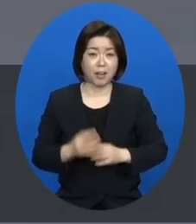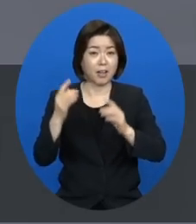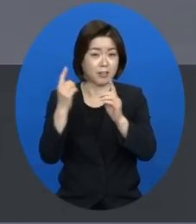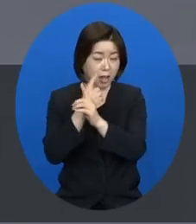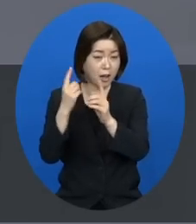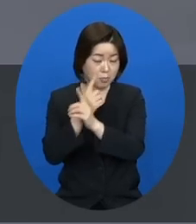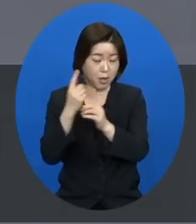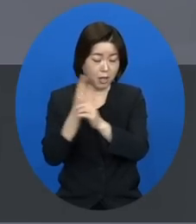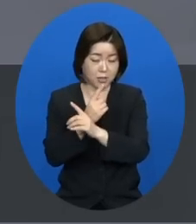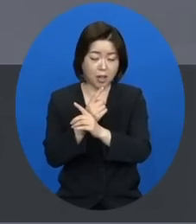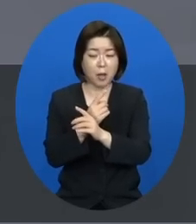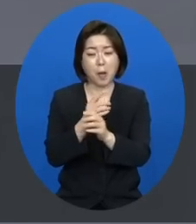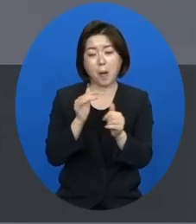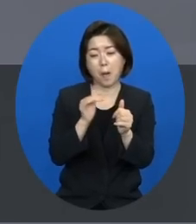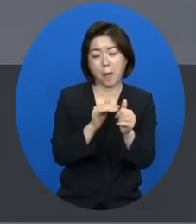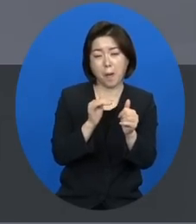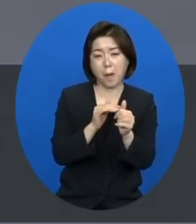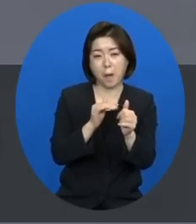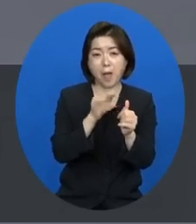날마다 유혹합니다.